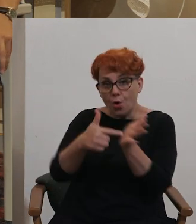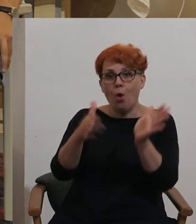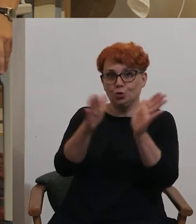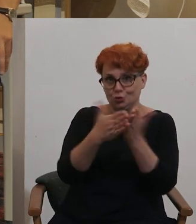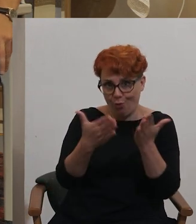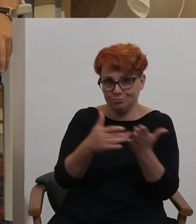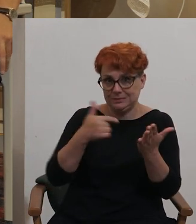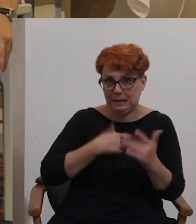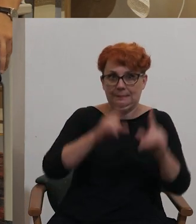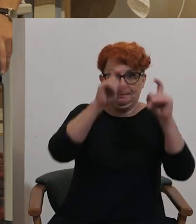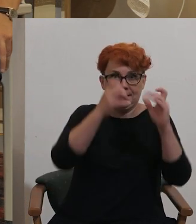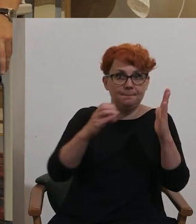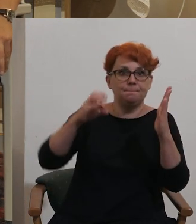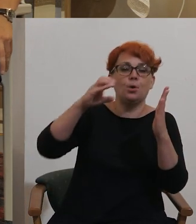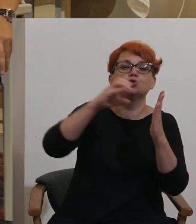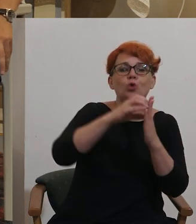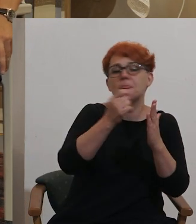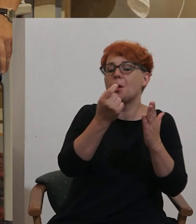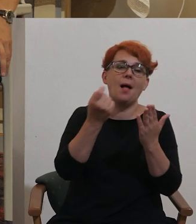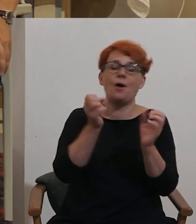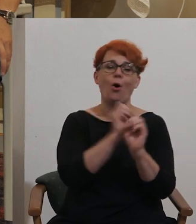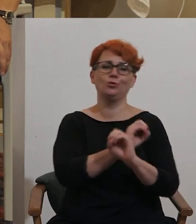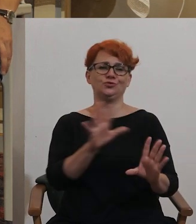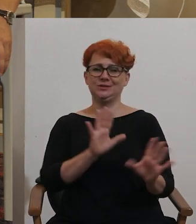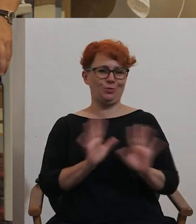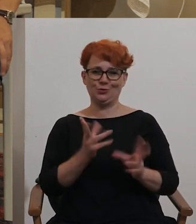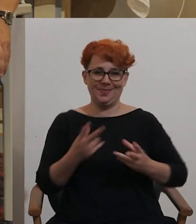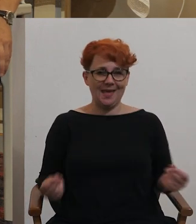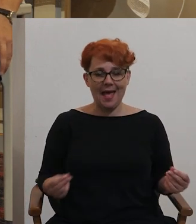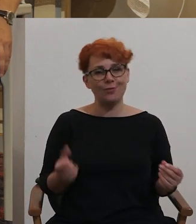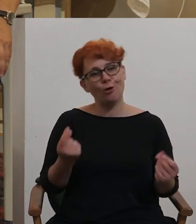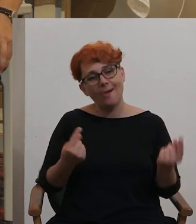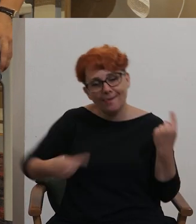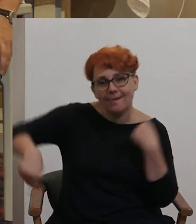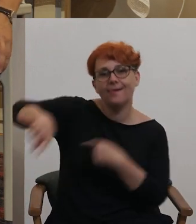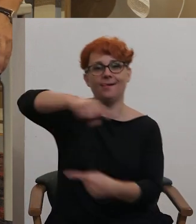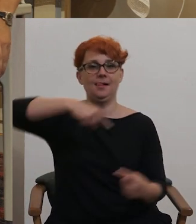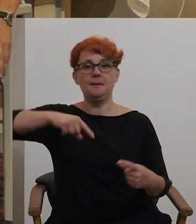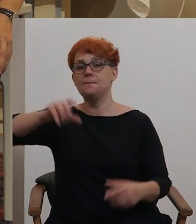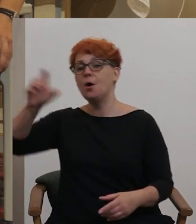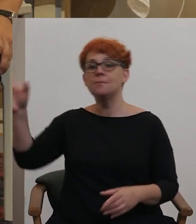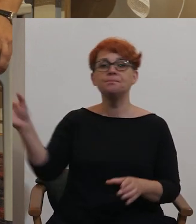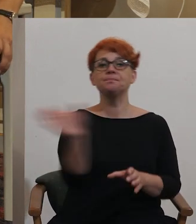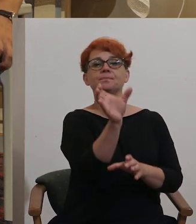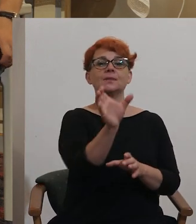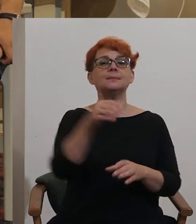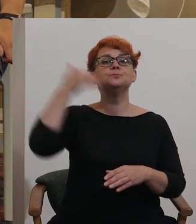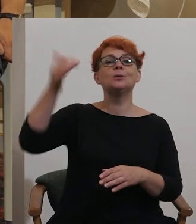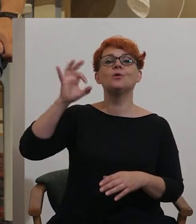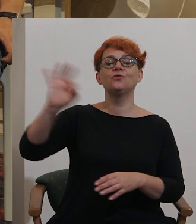rozpoczynam w sposób troszeczkę nieoczywisty, bo rozpoczynam od przemówienia generała